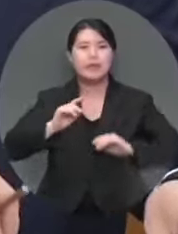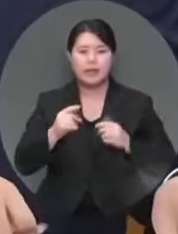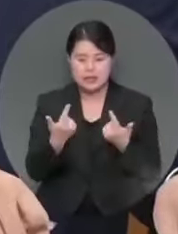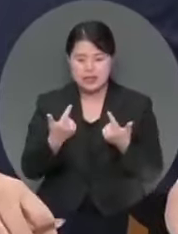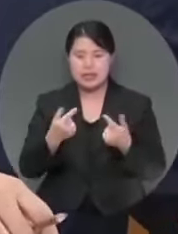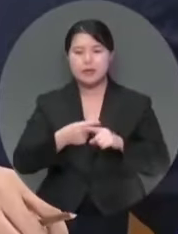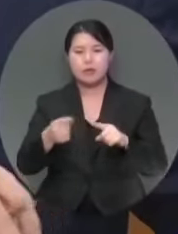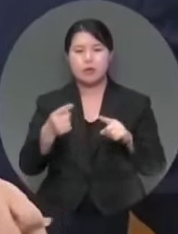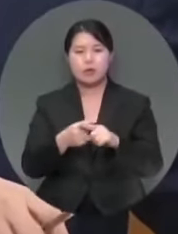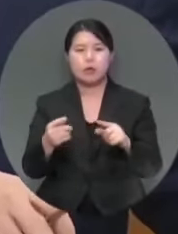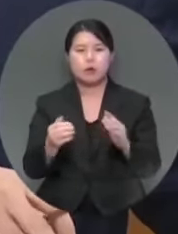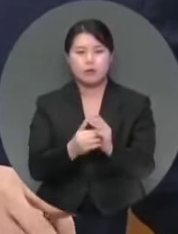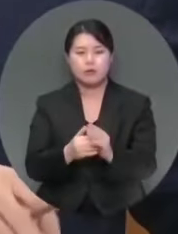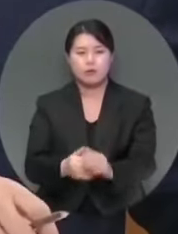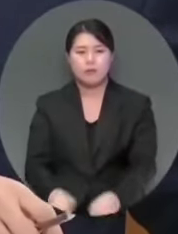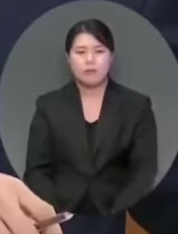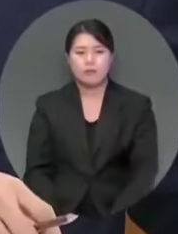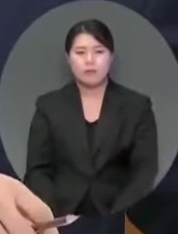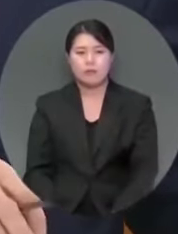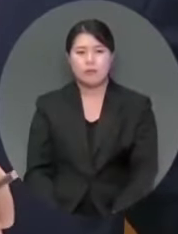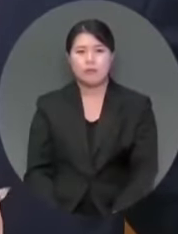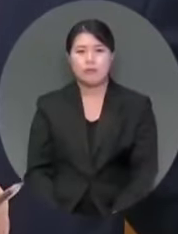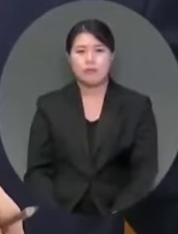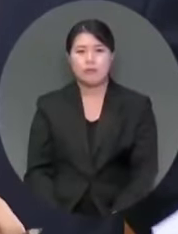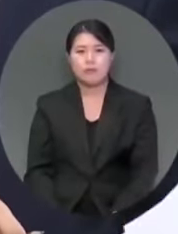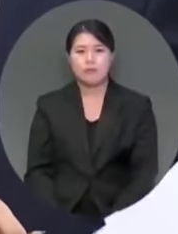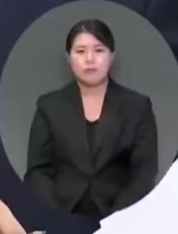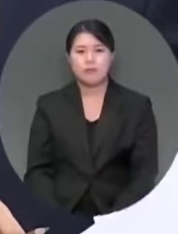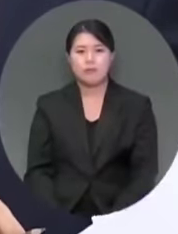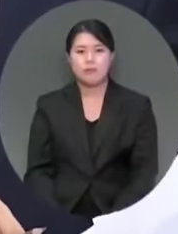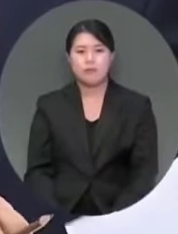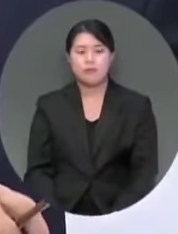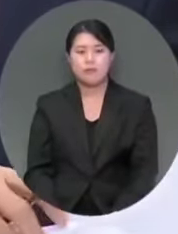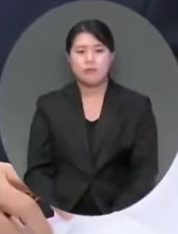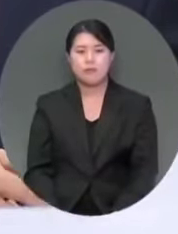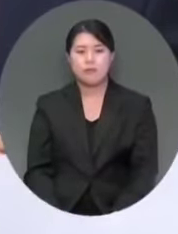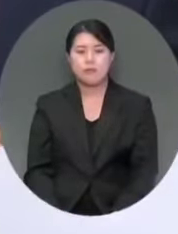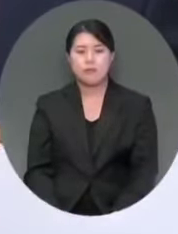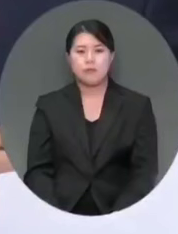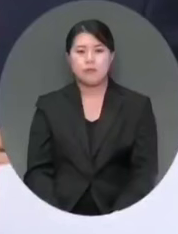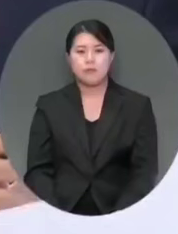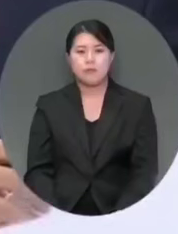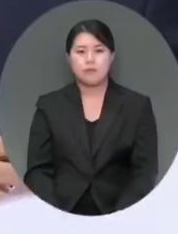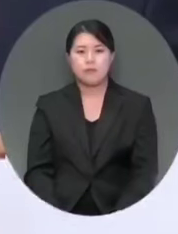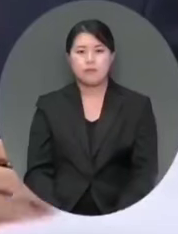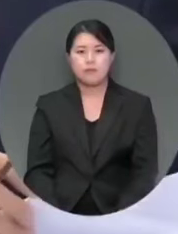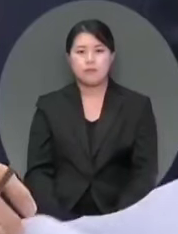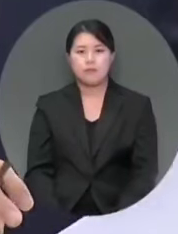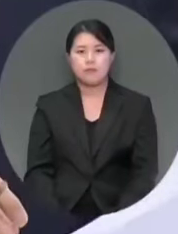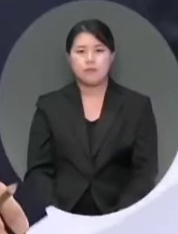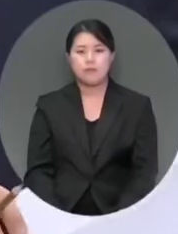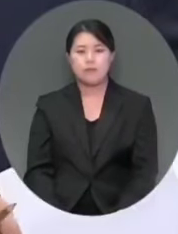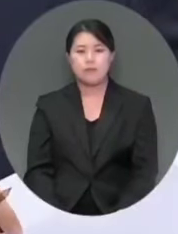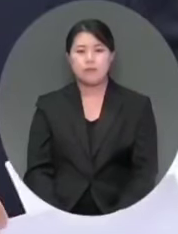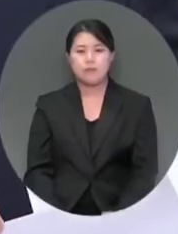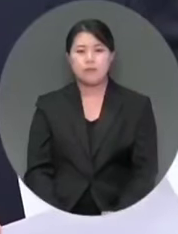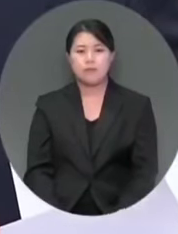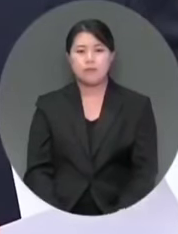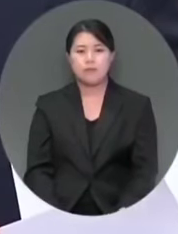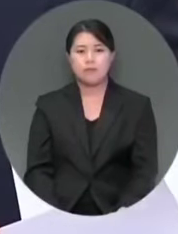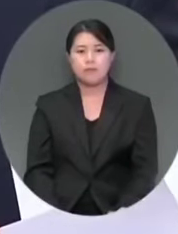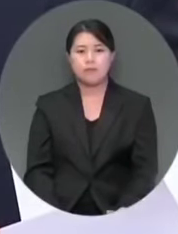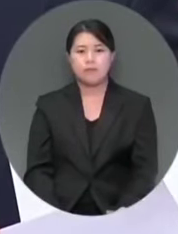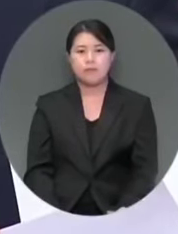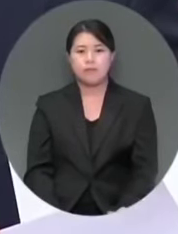판단을 했다고 이렇게 얘기를 했습니다. 이에 대해서 강원장께서 감사원에서 이것이 조작이라